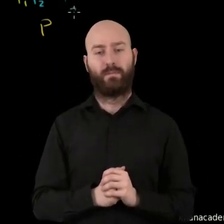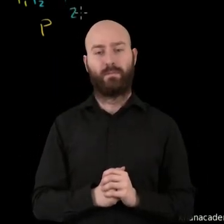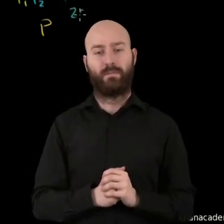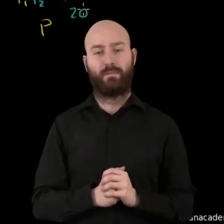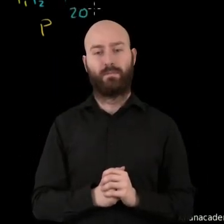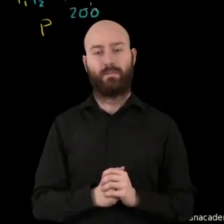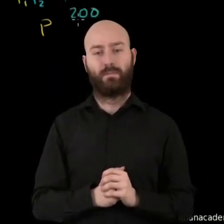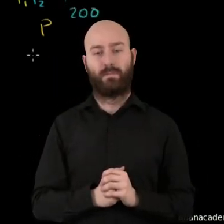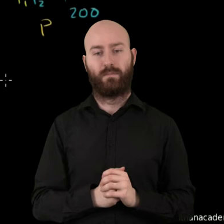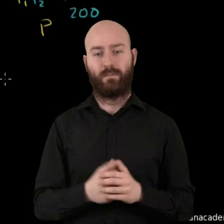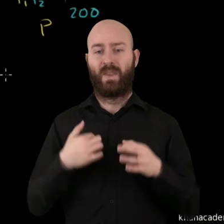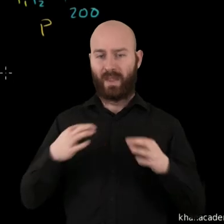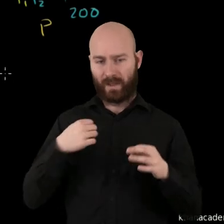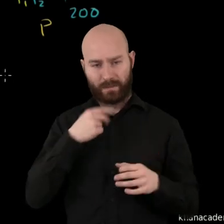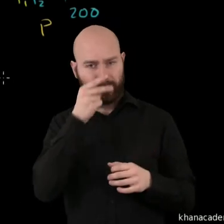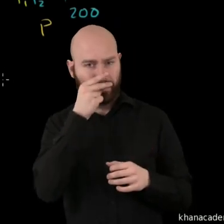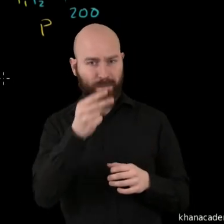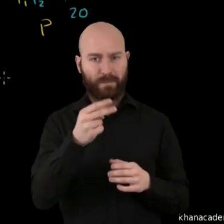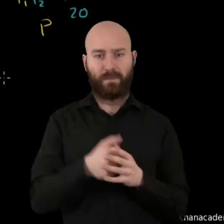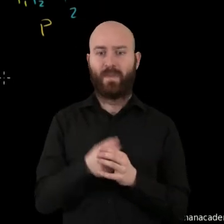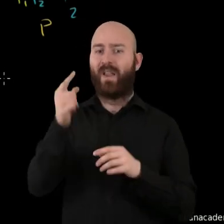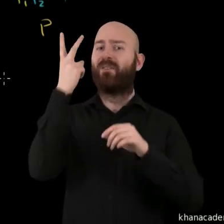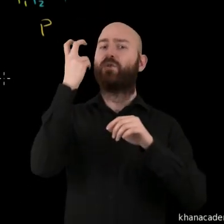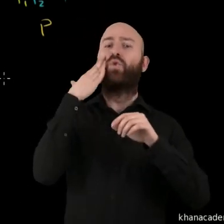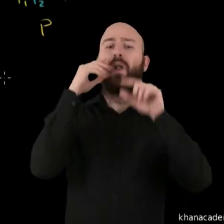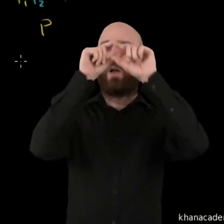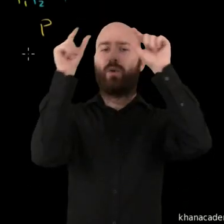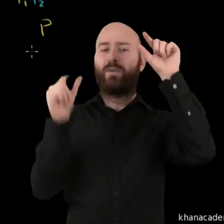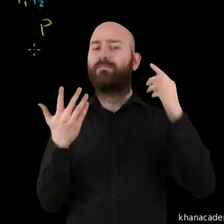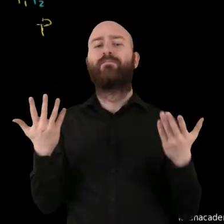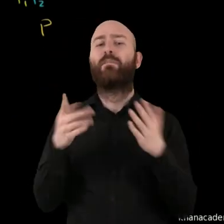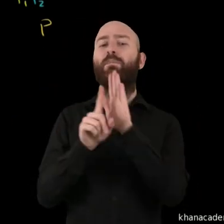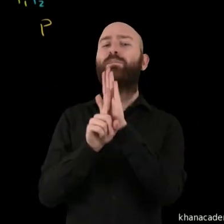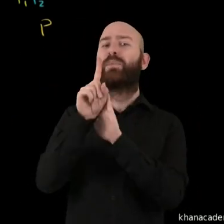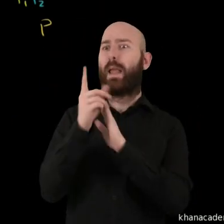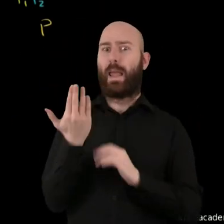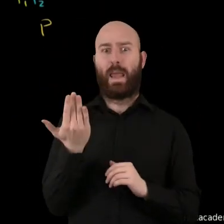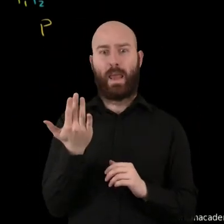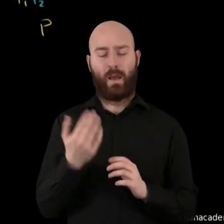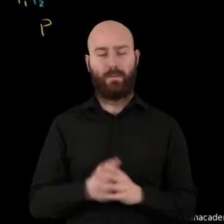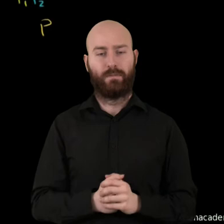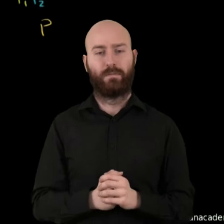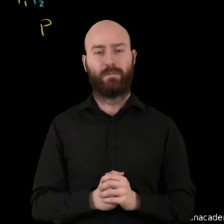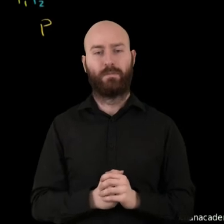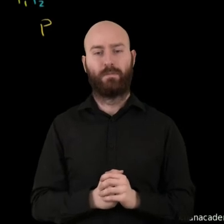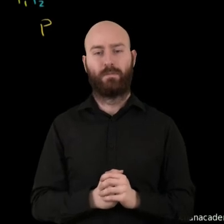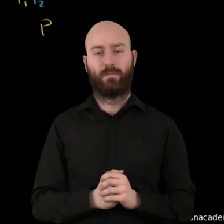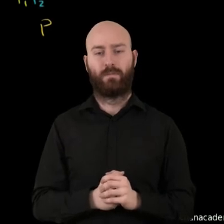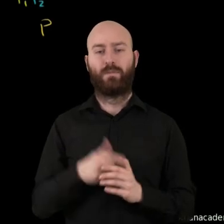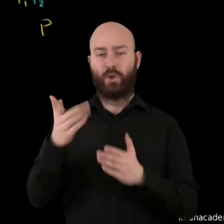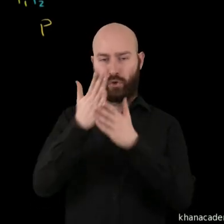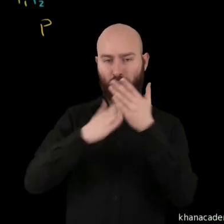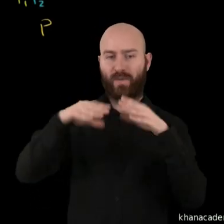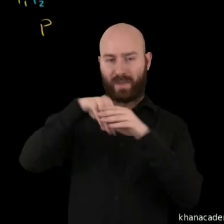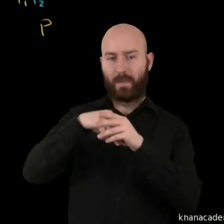obszar to właśnie te 200 dolarów. Zobaczymy tutaj, że część tych 200 dolarów wynika ze wzrostu ilości.